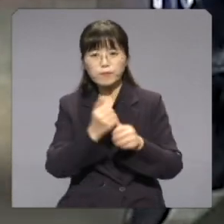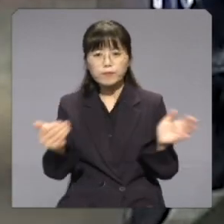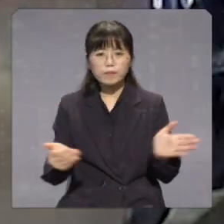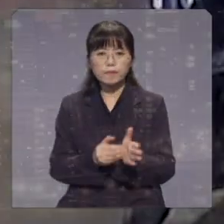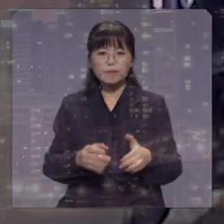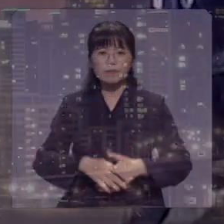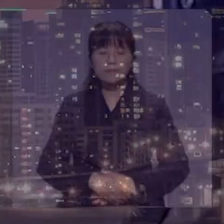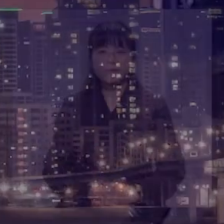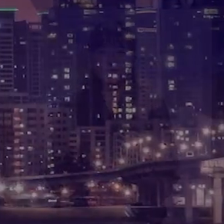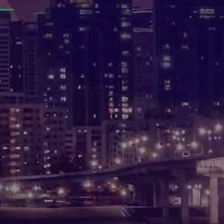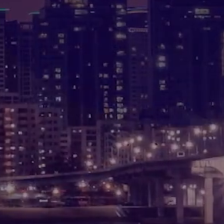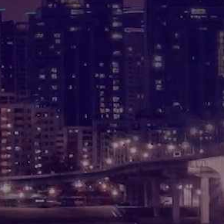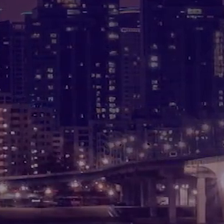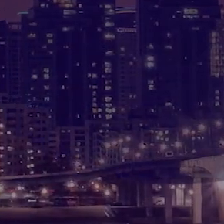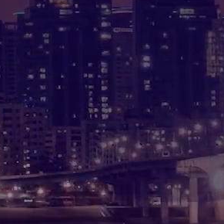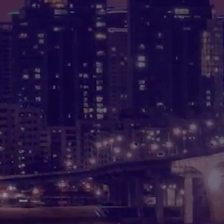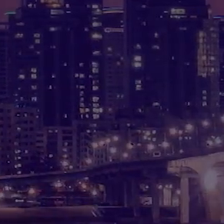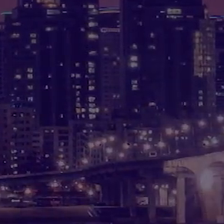붙잡았습니다